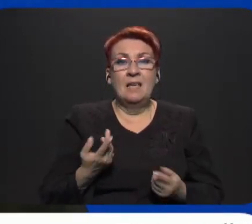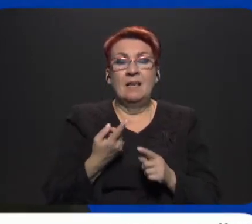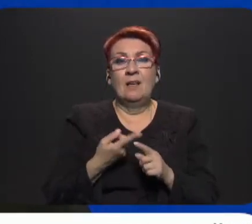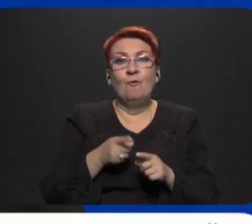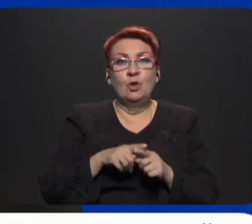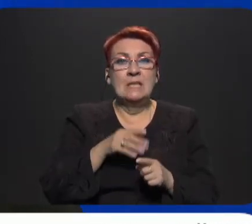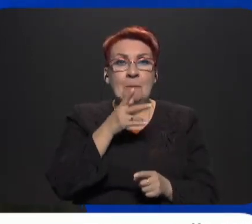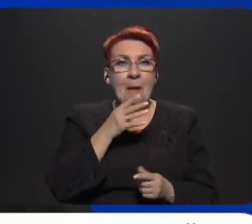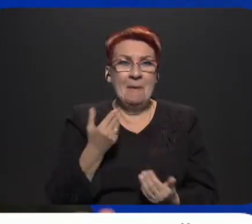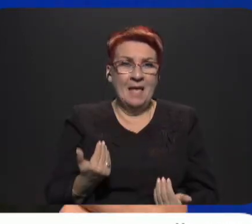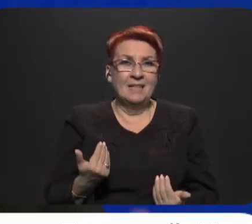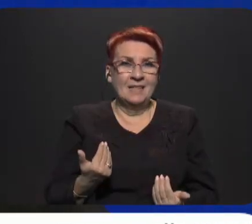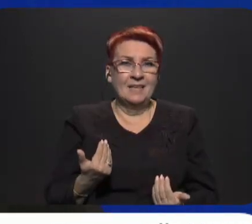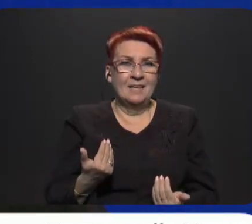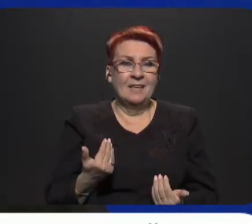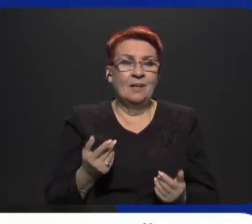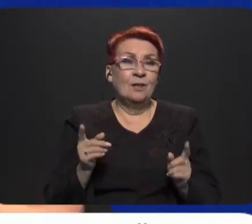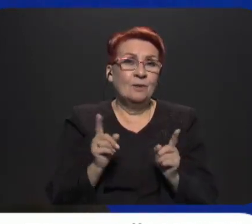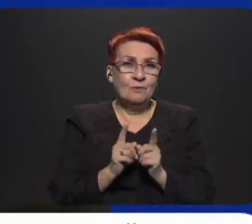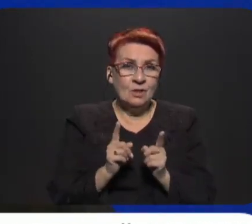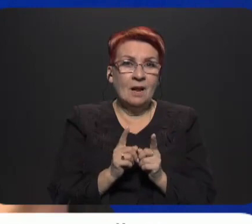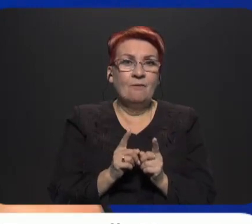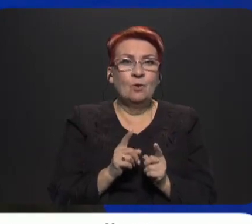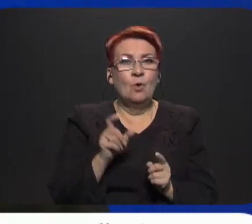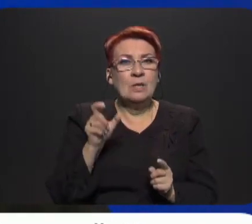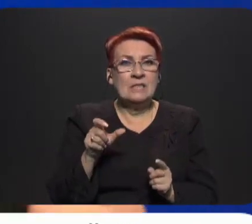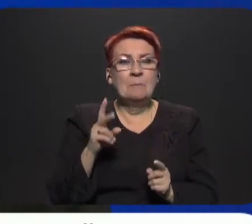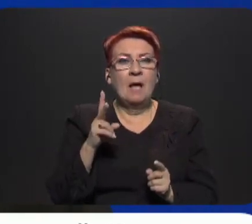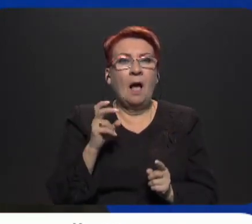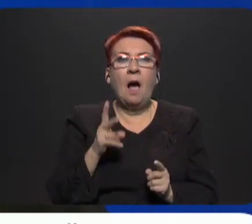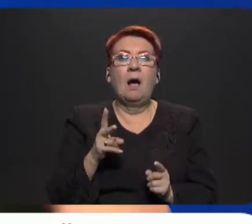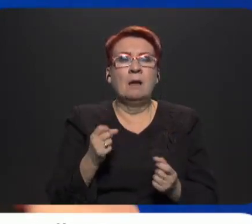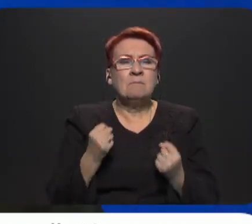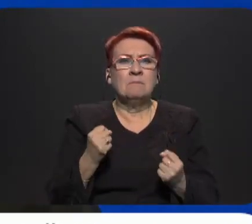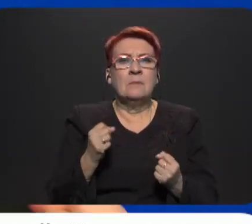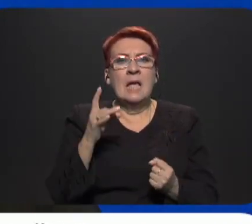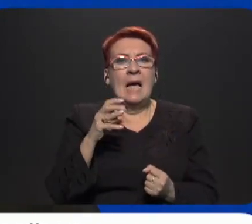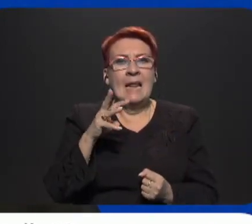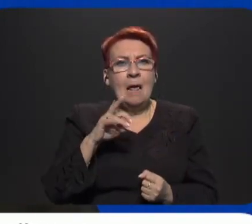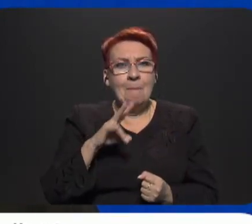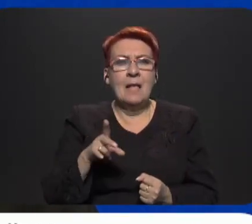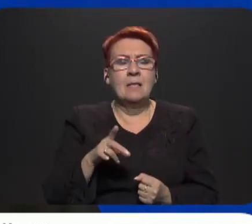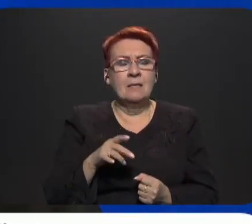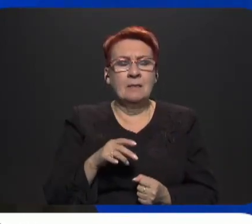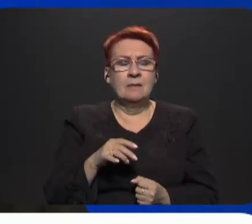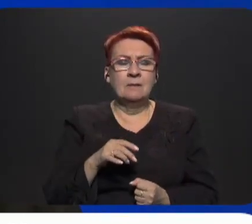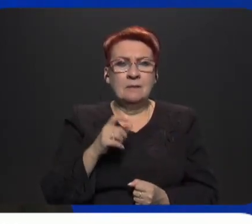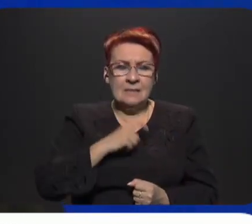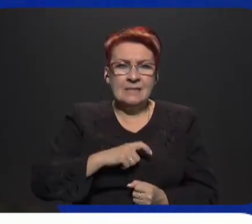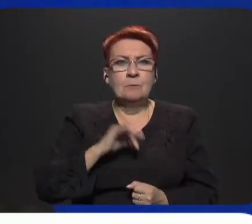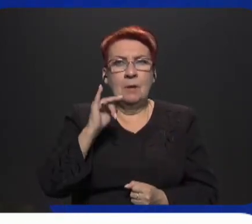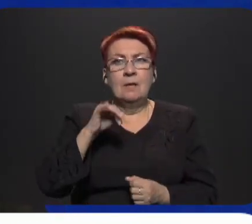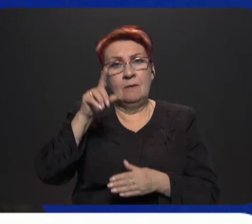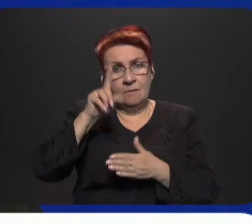эти моменты, они все равно себя как кремень ставят и служат Богу. вот это